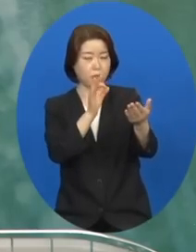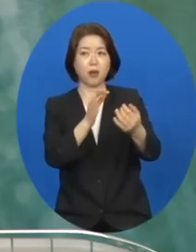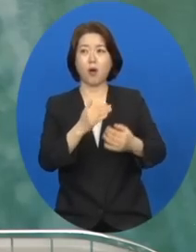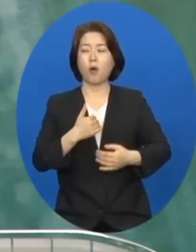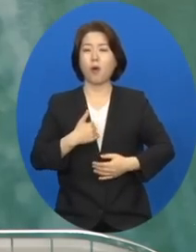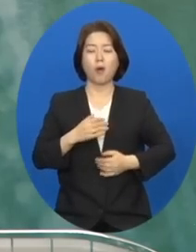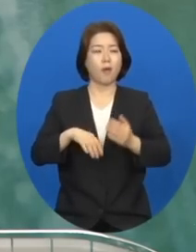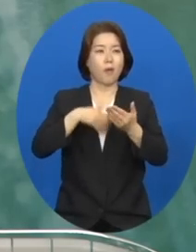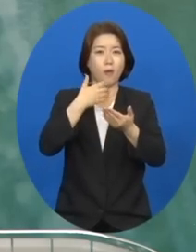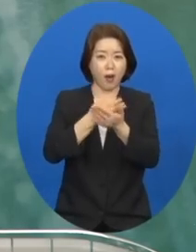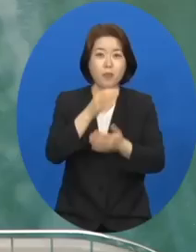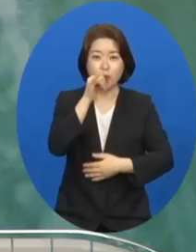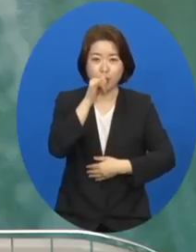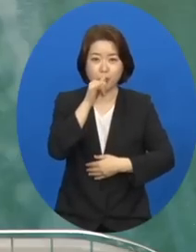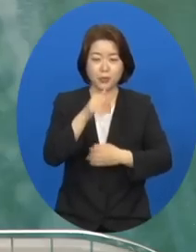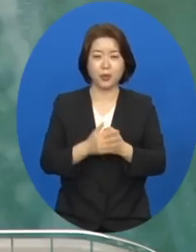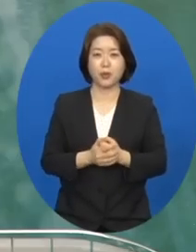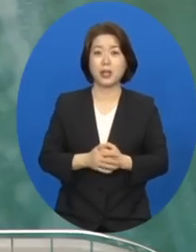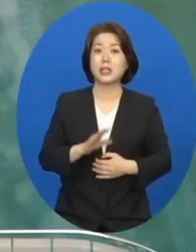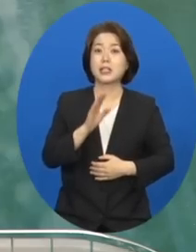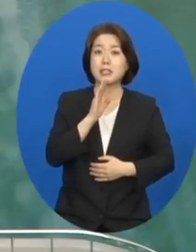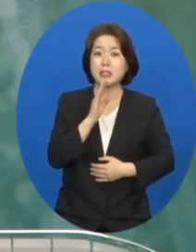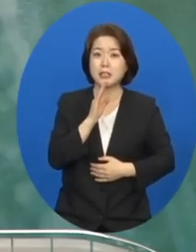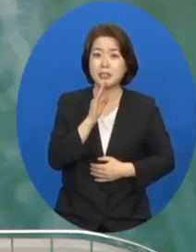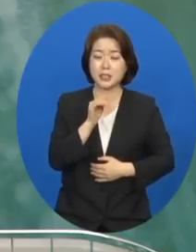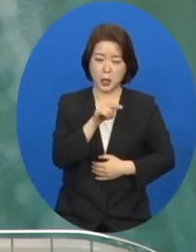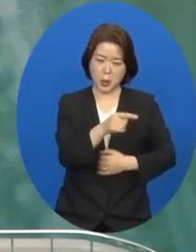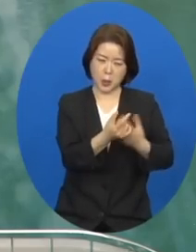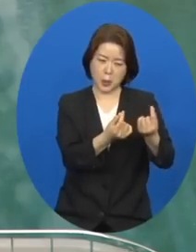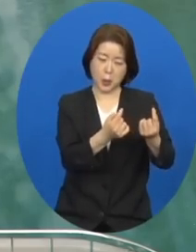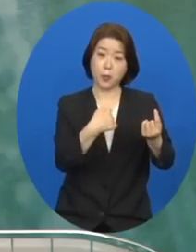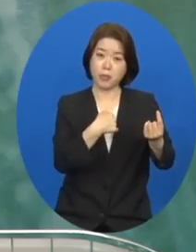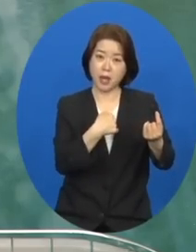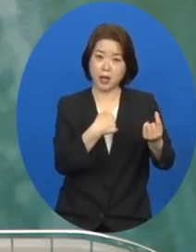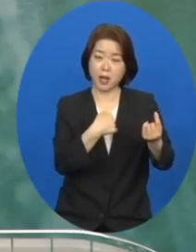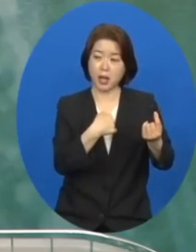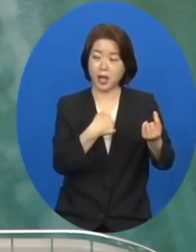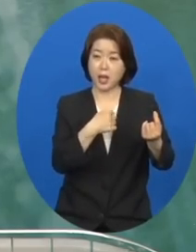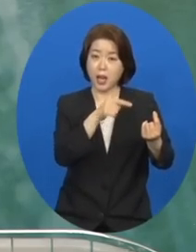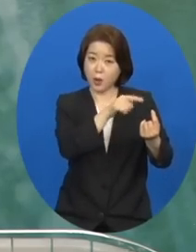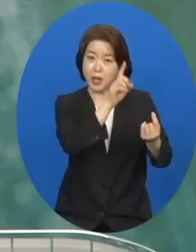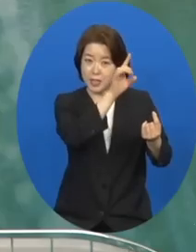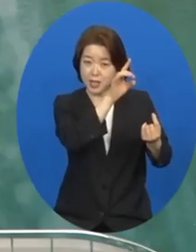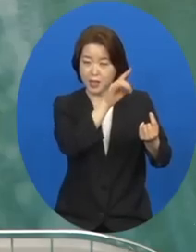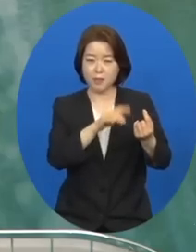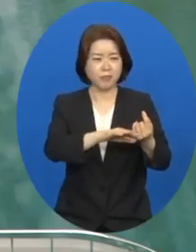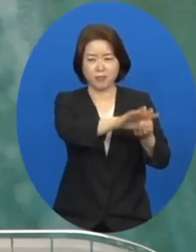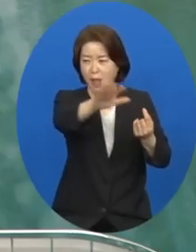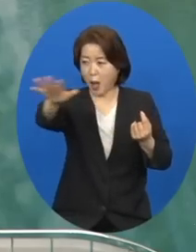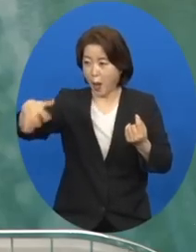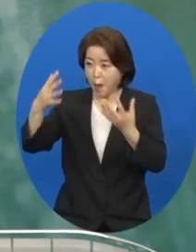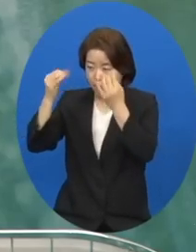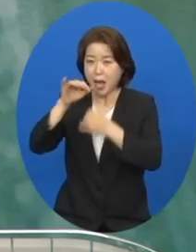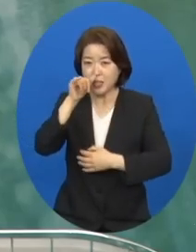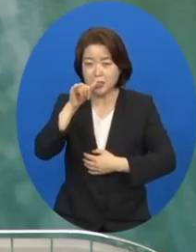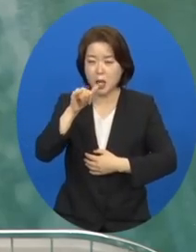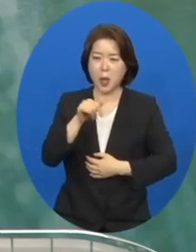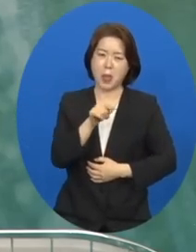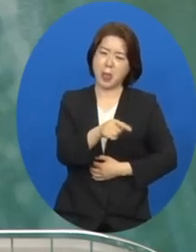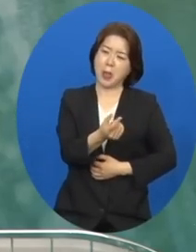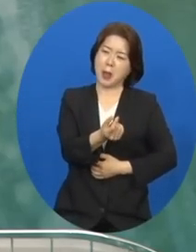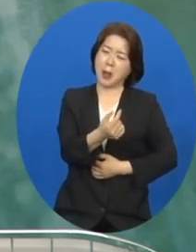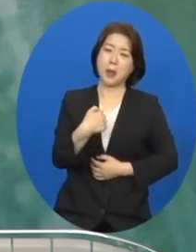되었어요 다실 요나가 그분 뿐이겠습니까 요런 나가 여기 지금 다 수두룩 하죠 다 요런 나니까 사실